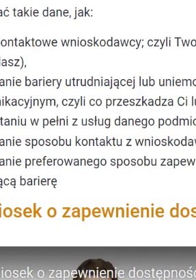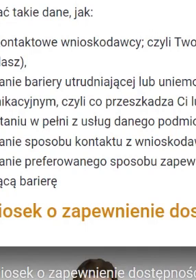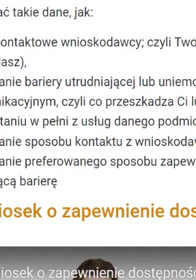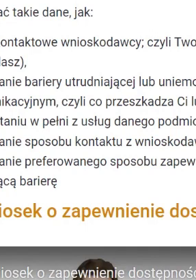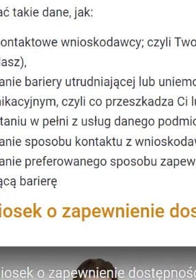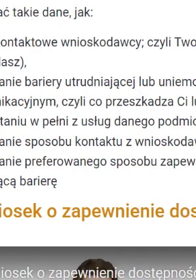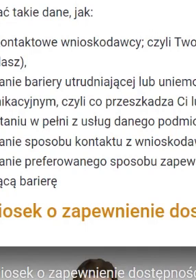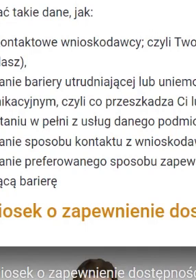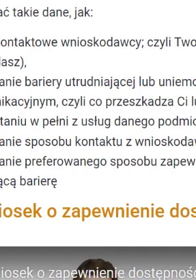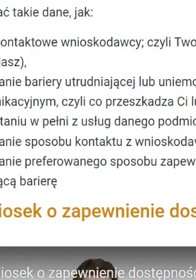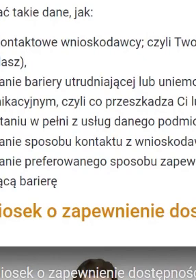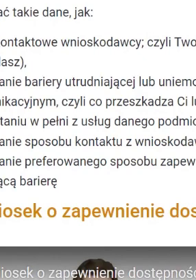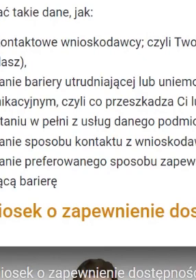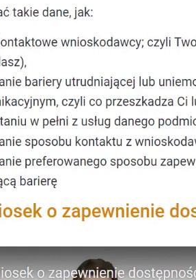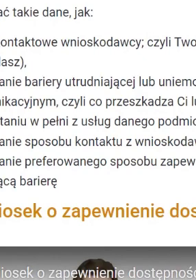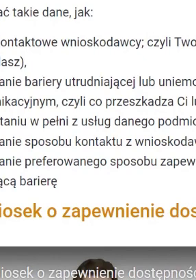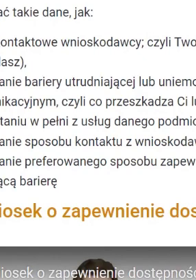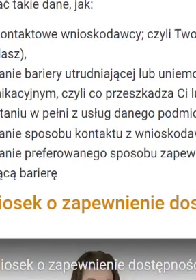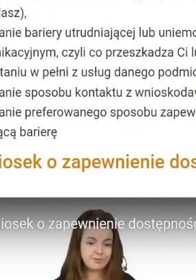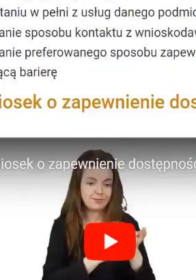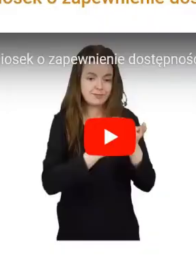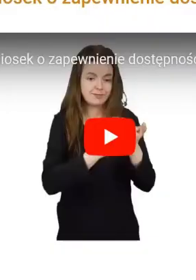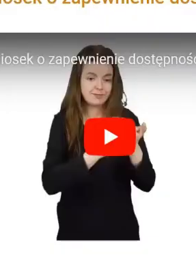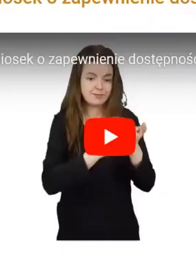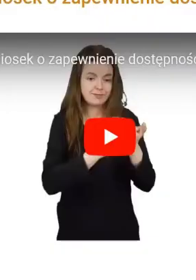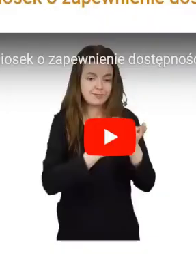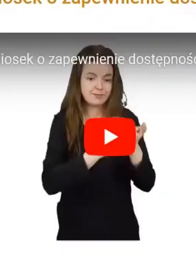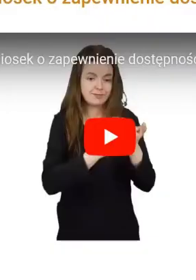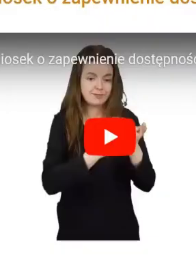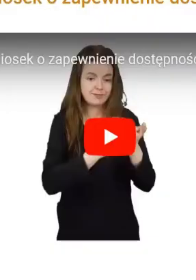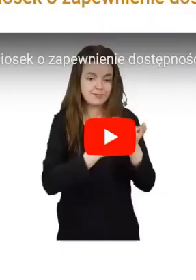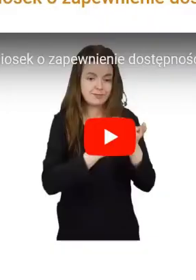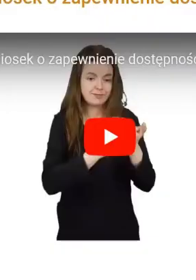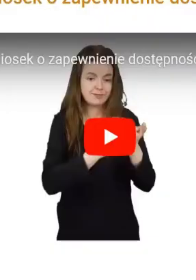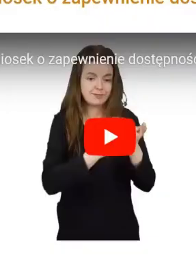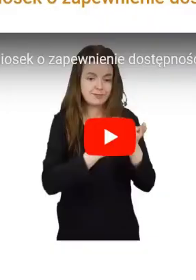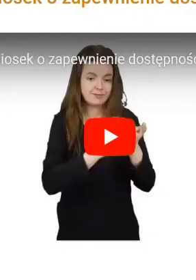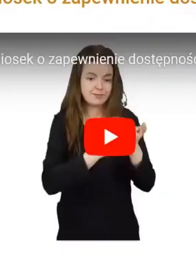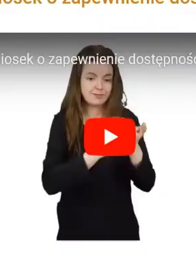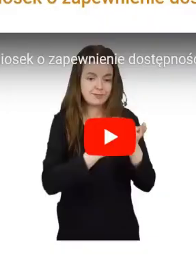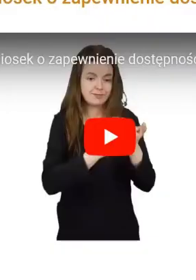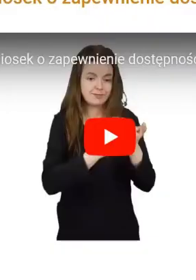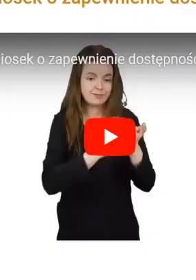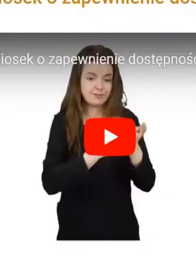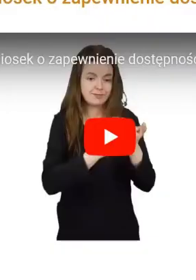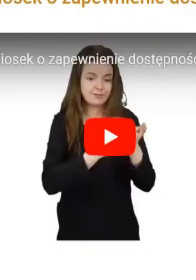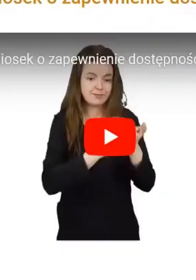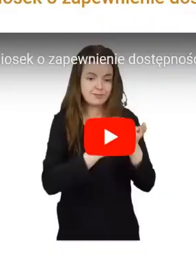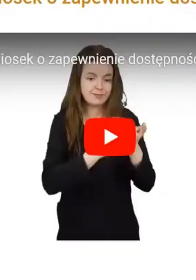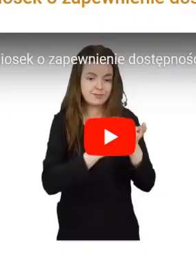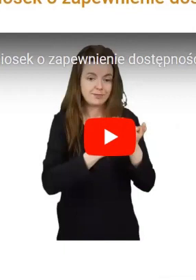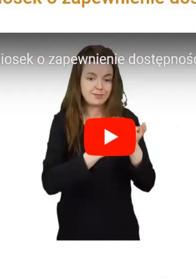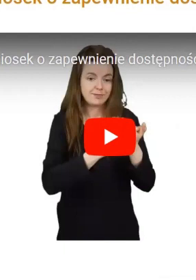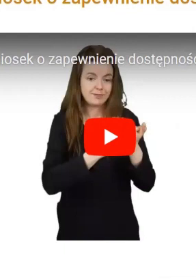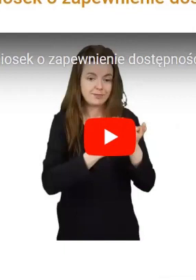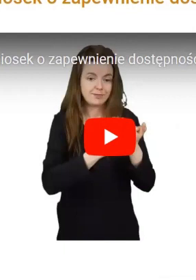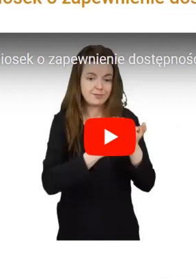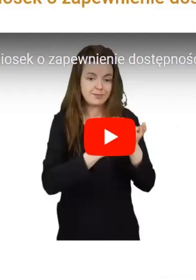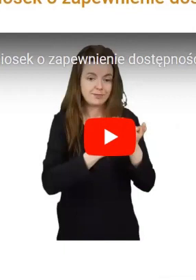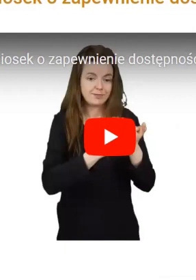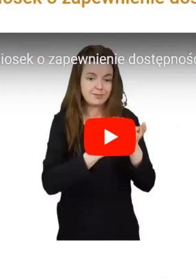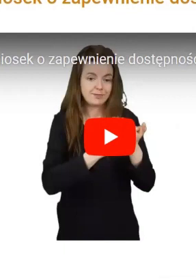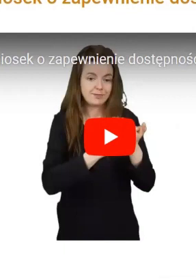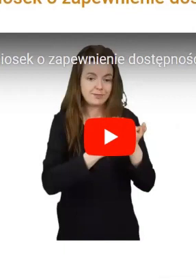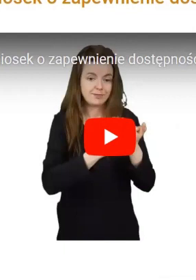do dostępności w tej instytucji. We wniosku wystarczy napisać podstawowe informacje, dane